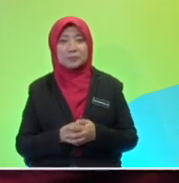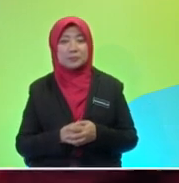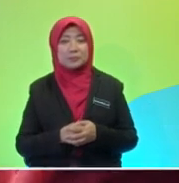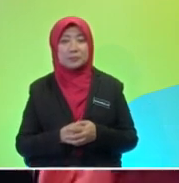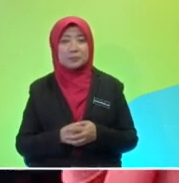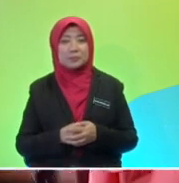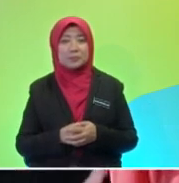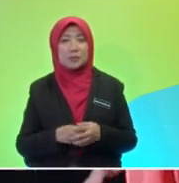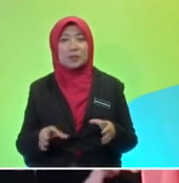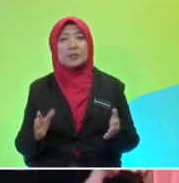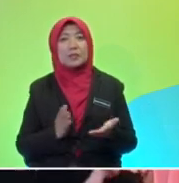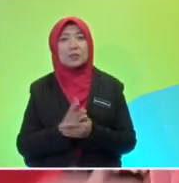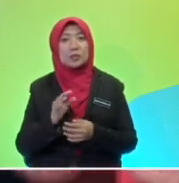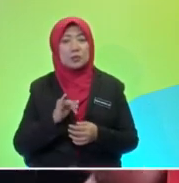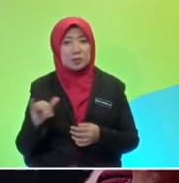oke